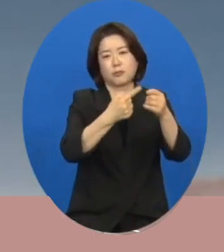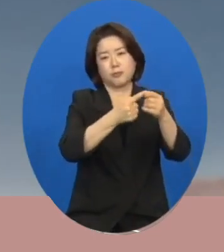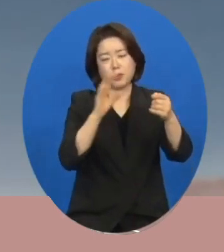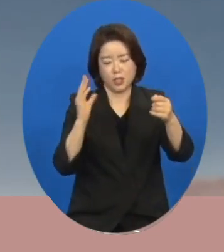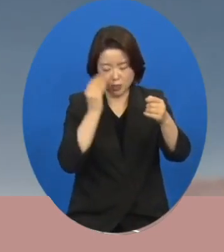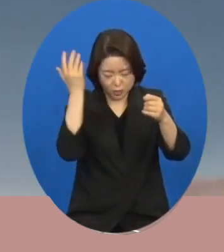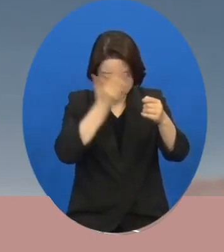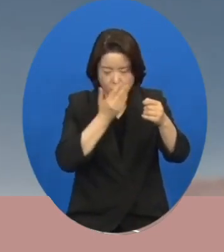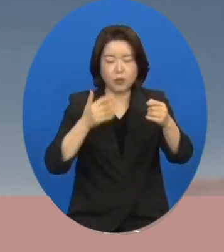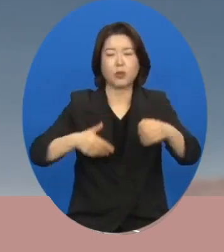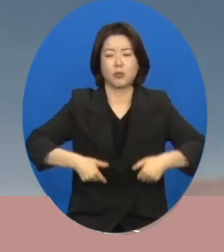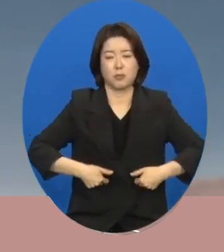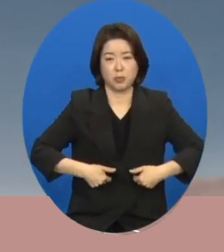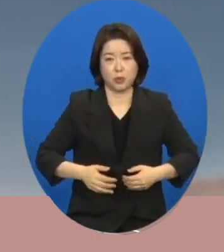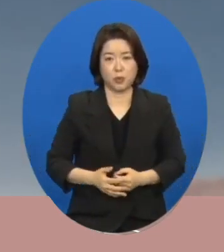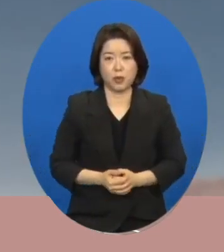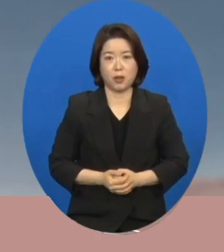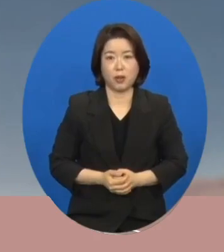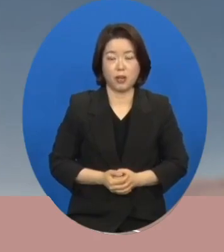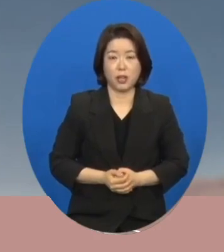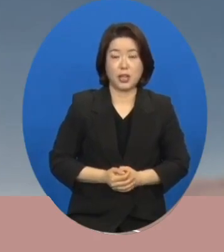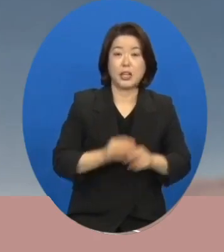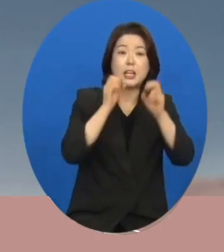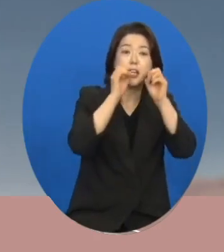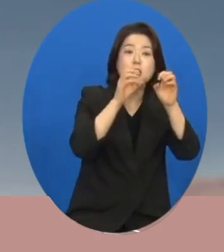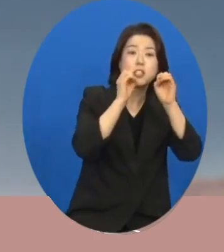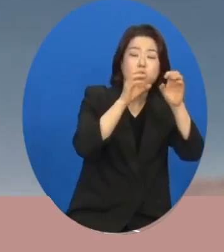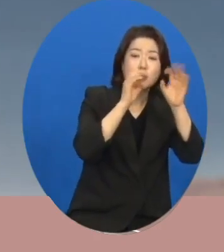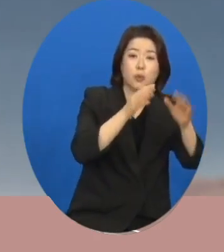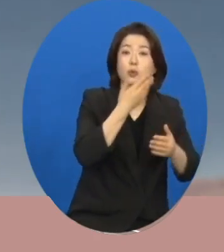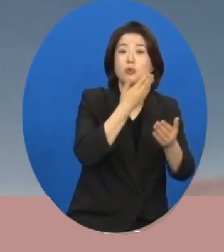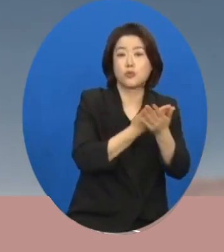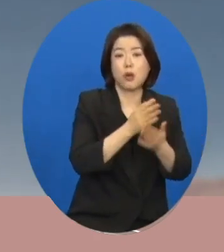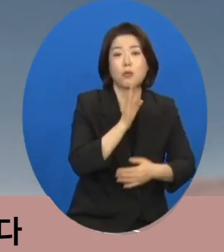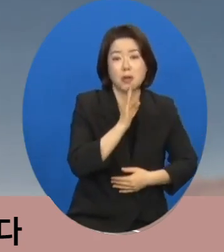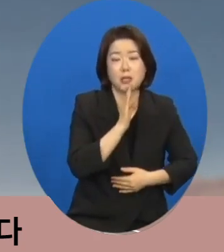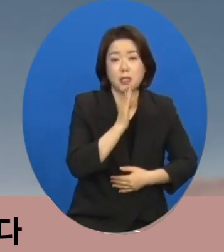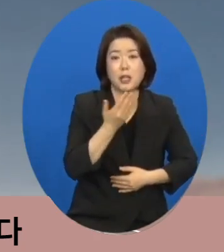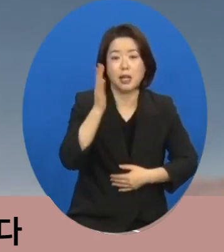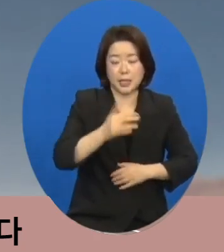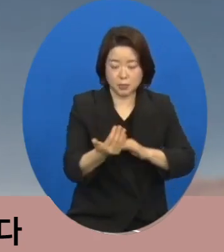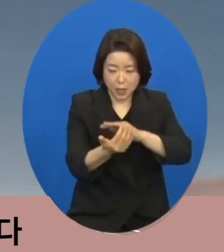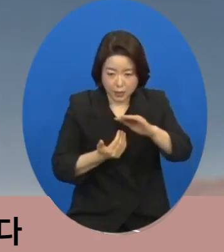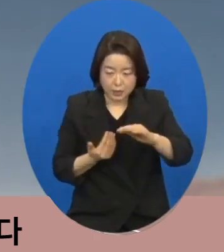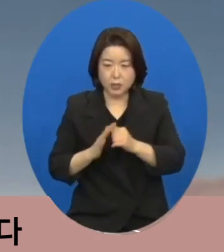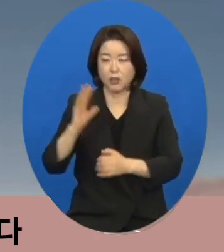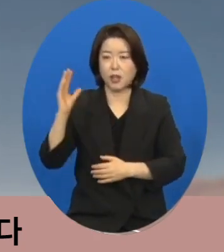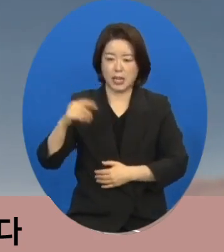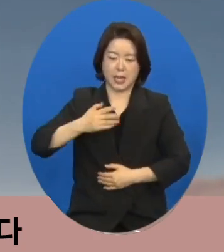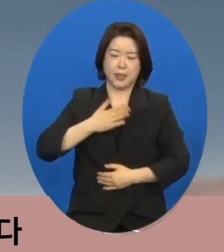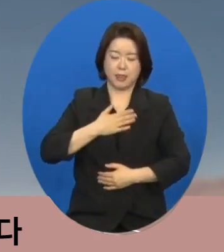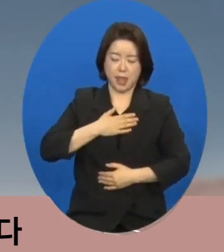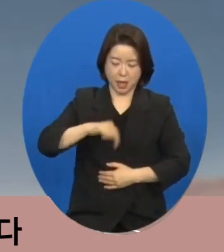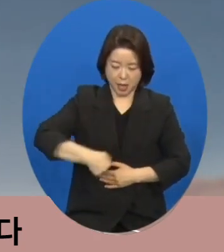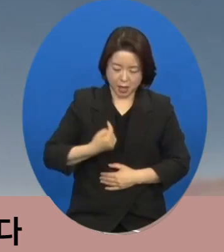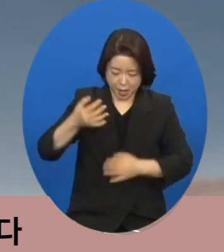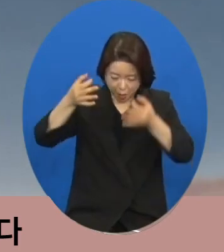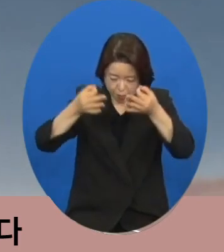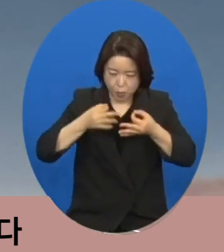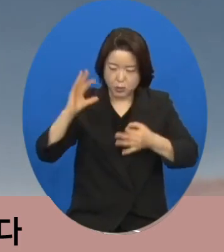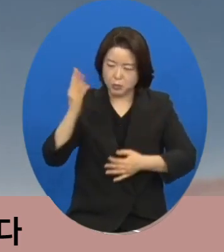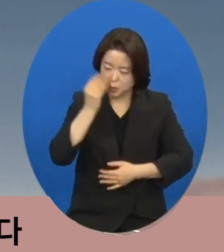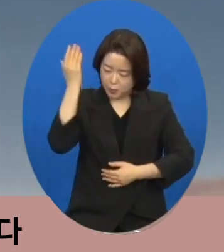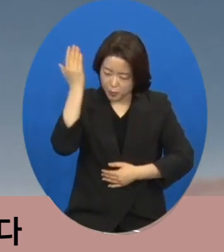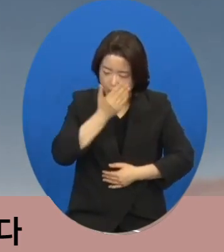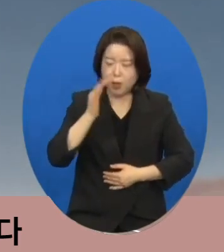중요하죠 먼저는 선교가 아니라 성결입니다 두 번째요 두 번째는 뭐냐면 너무나 잘 아는 건데